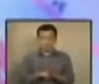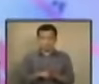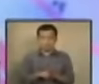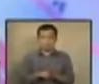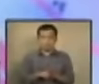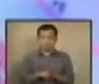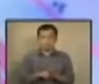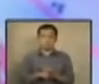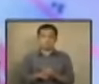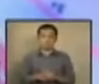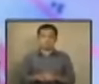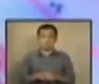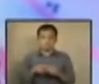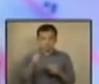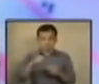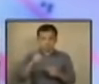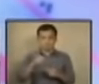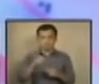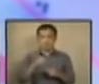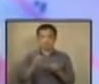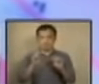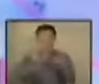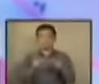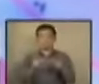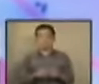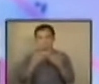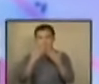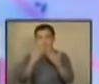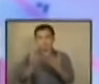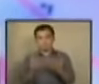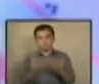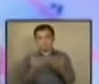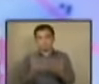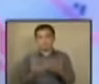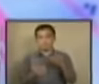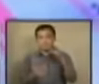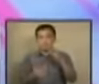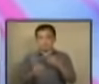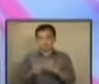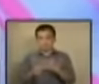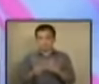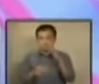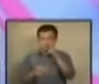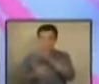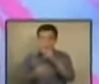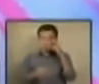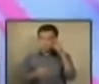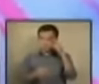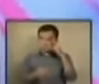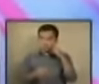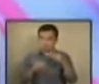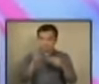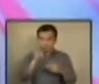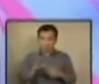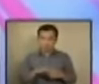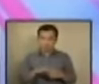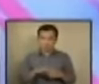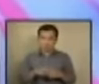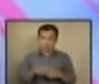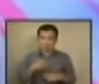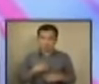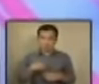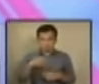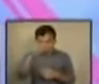sundin. Sige po. Ngayon pa lamang, kami po ay nagpapasalamat po sa inyo, alias Rondon, ano po, kapatid po, na inireklamo mister, ni